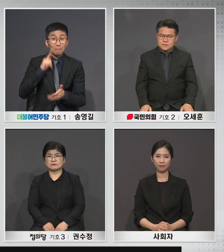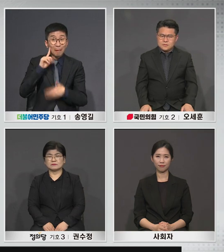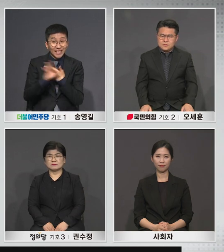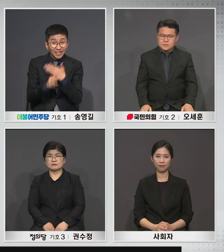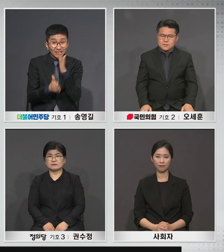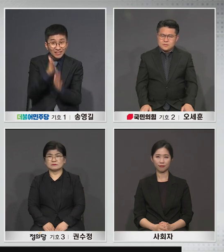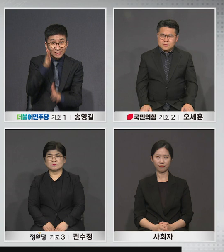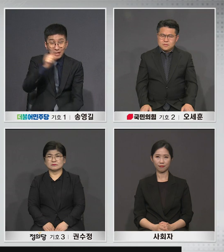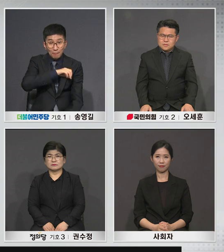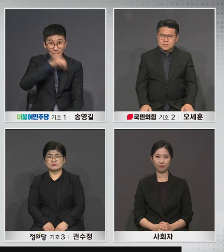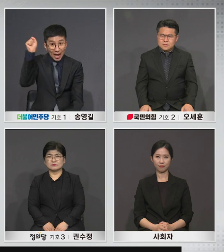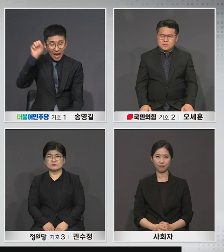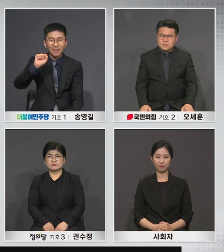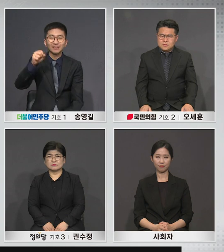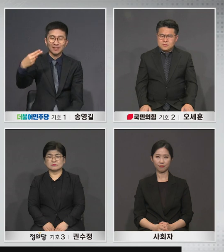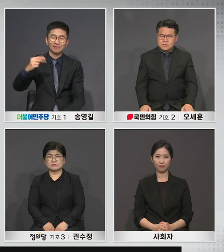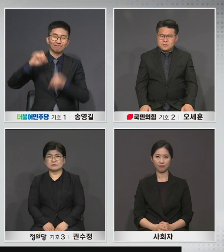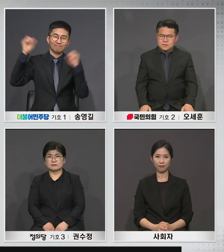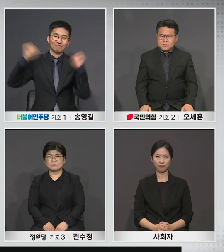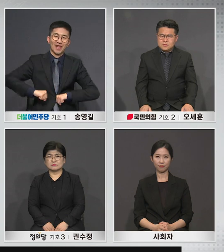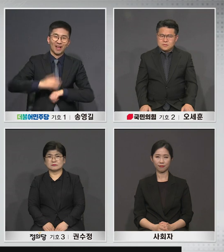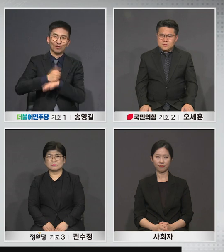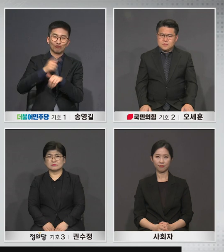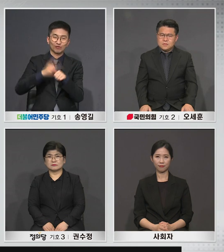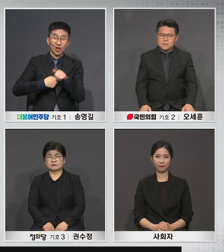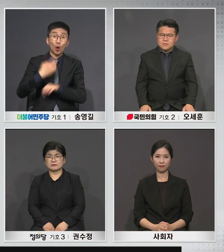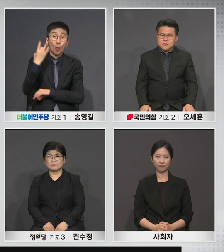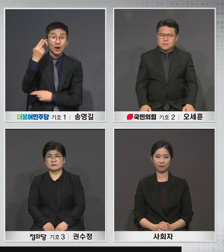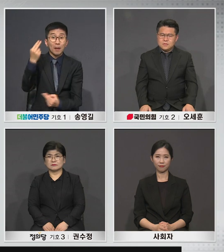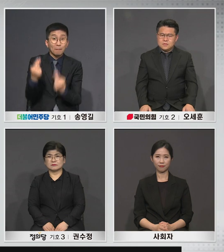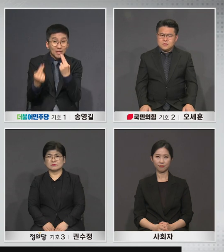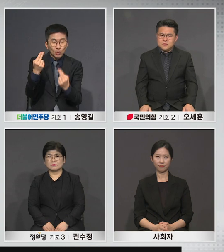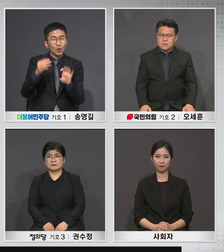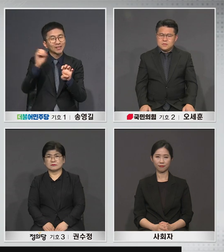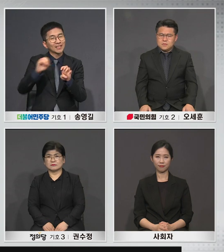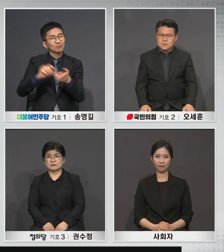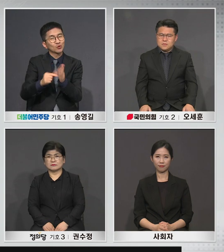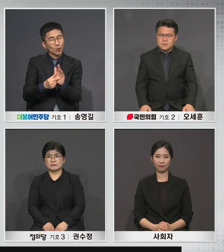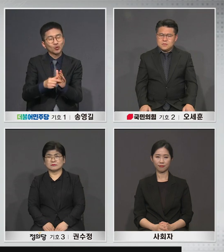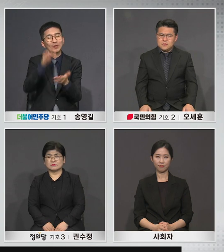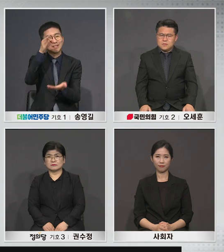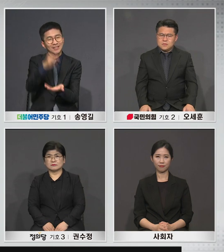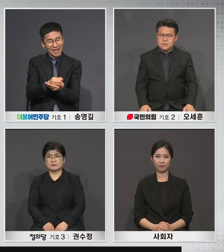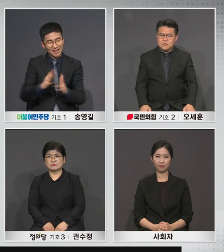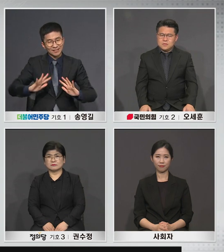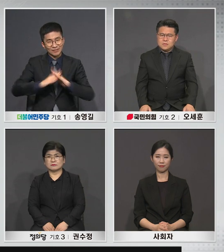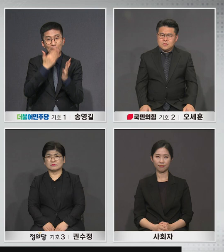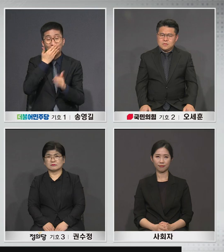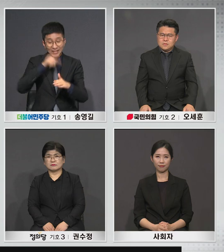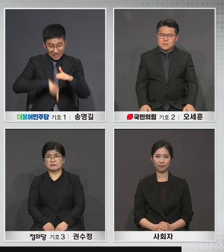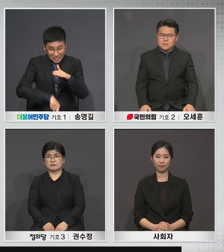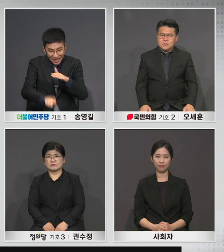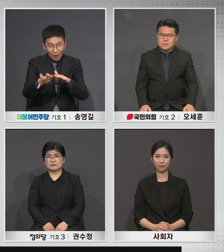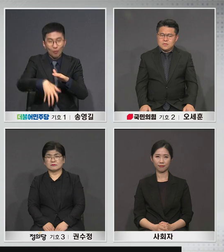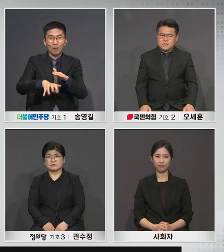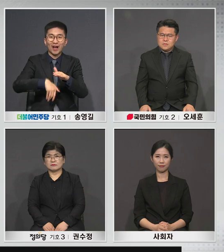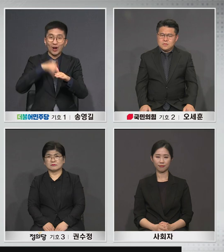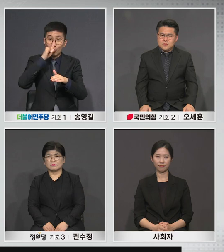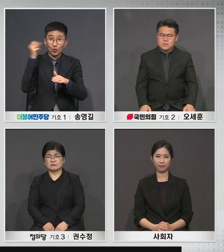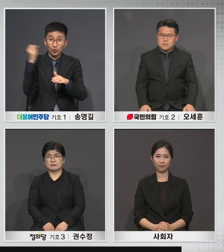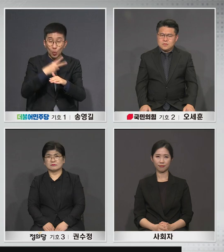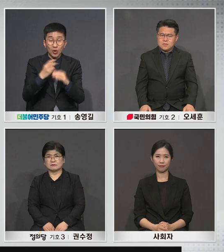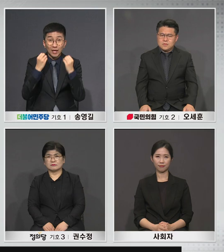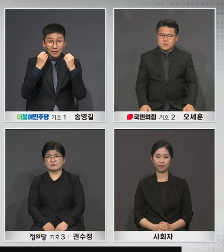SH공사가 수용해서 이 집을 실제 시가보다 한 40% 수준으로 싸게 지을 것입니다. 지하 공간을 개발하고 새로운